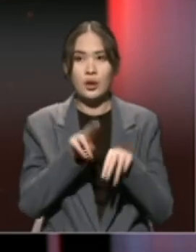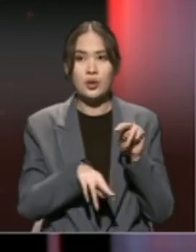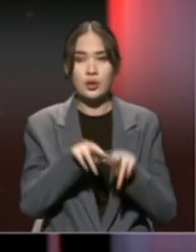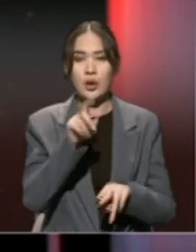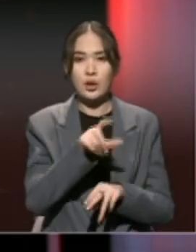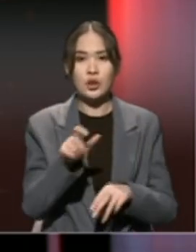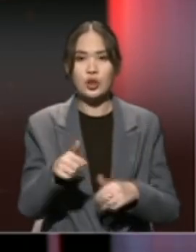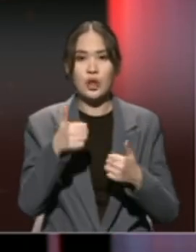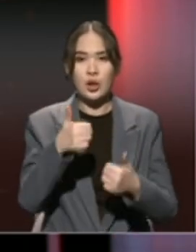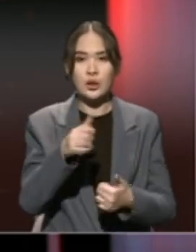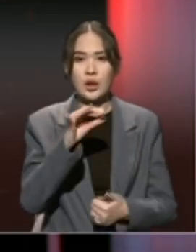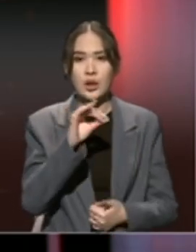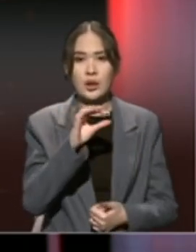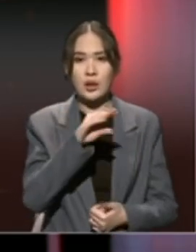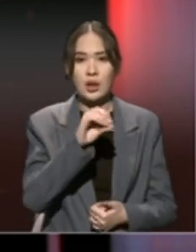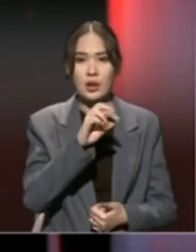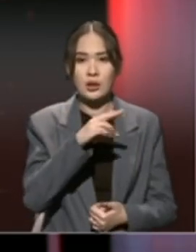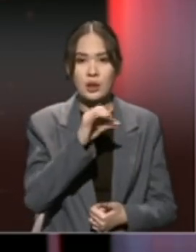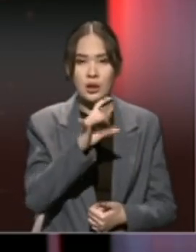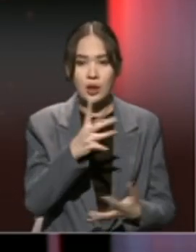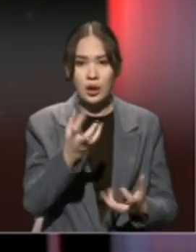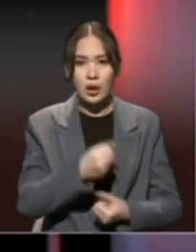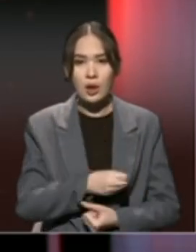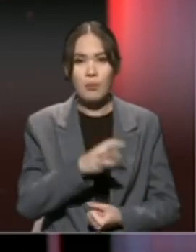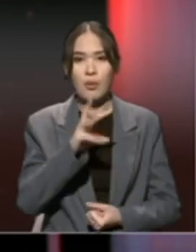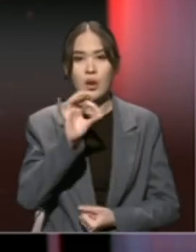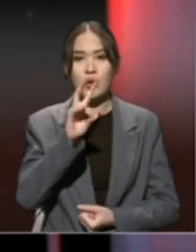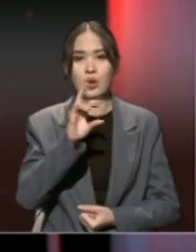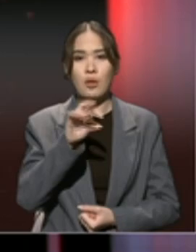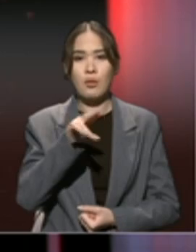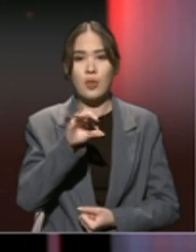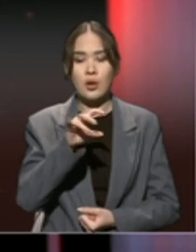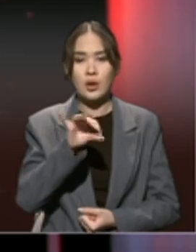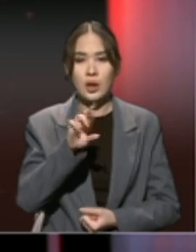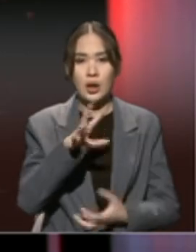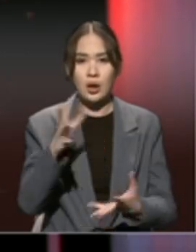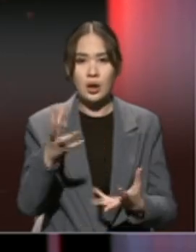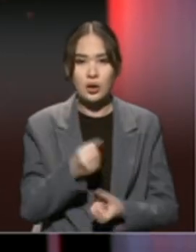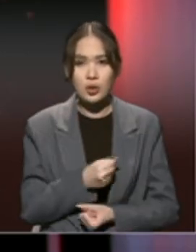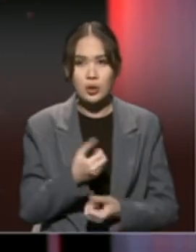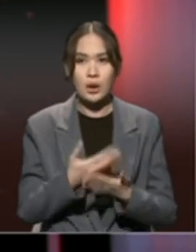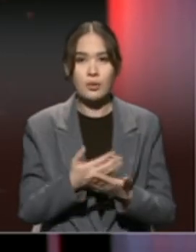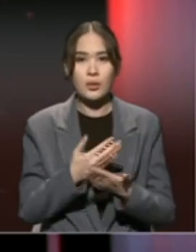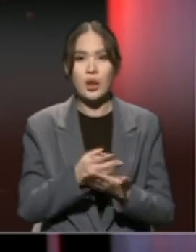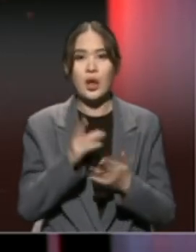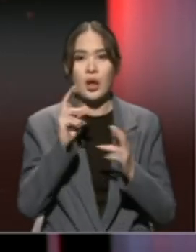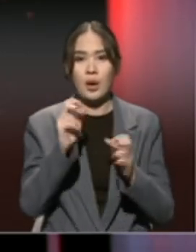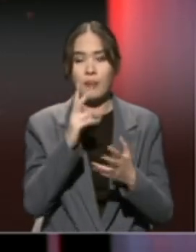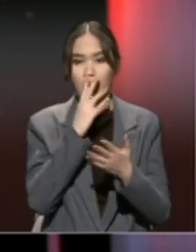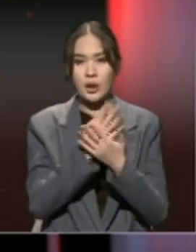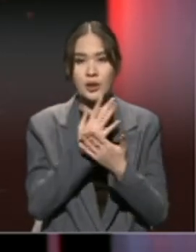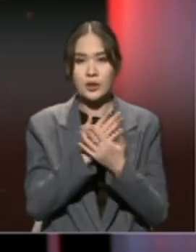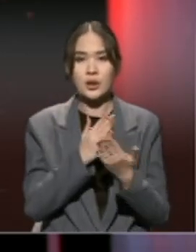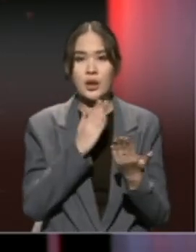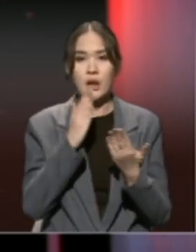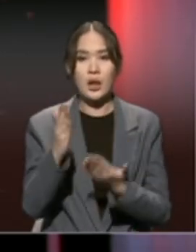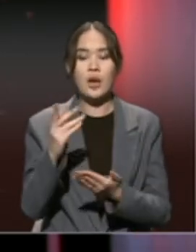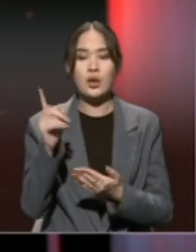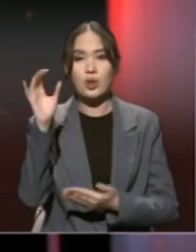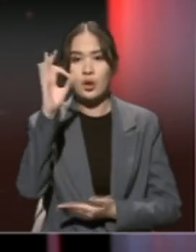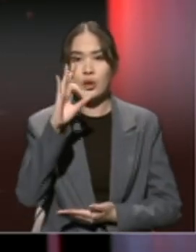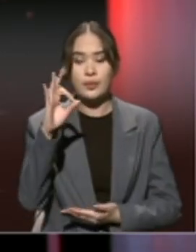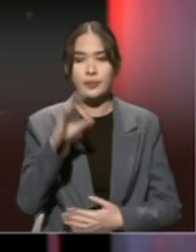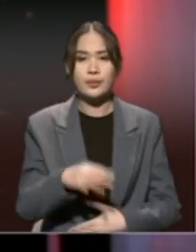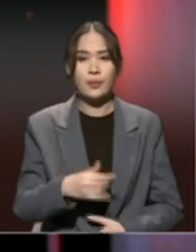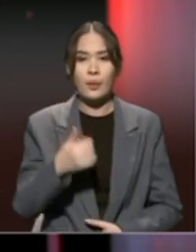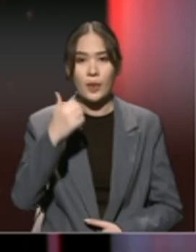тендер алады, монополияландырып алған әбден. Енді тендер алғанда мысалға бағаны қараңыз, сіз қалай айта аласыз? Мысалға шығарыңыздаршы. Былтыр әкім айтты, бейіл міне, кеше